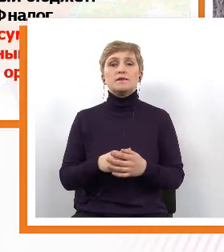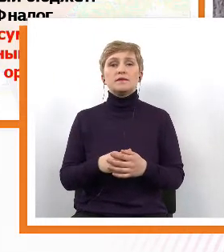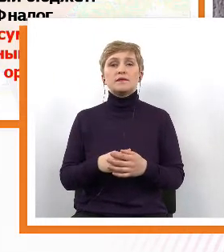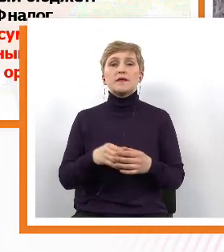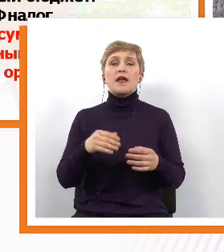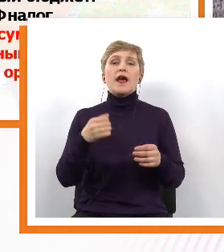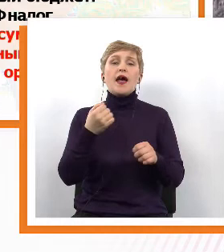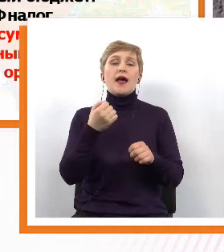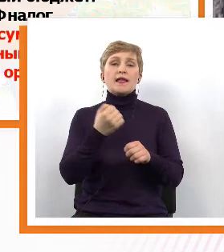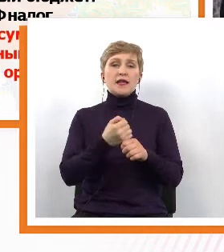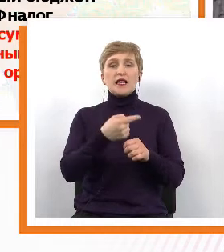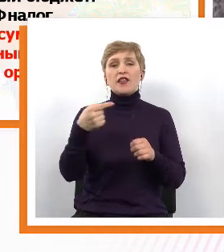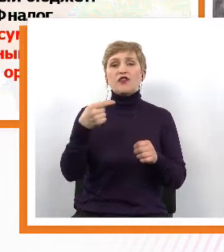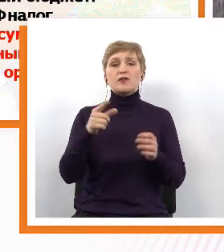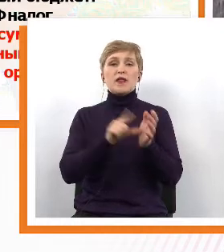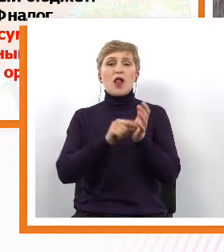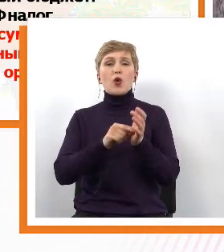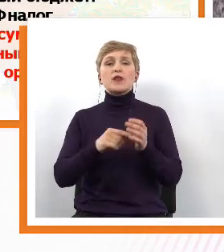делать вычет по налогу на прибыль организаций,